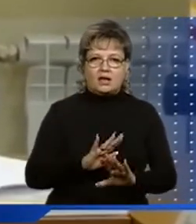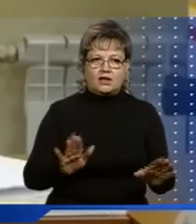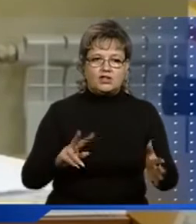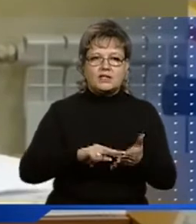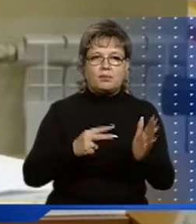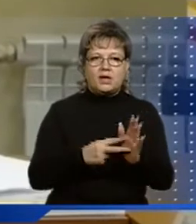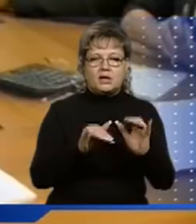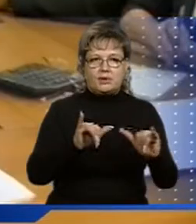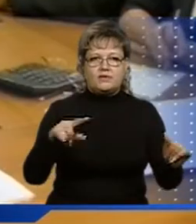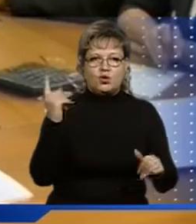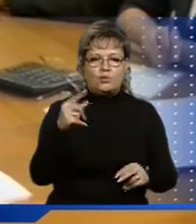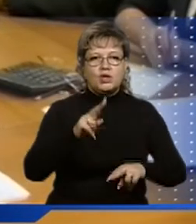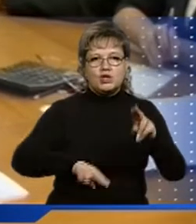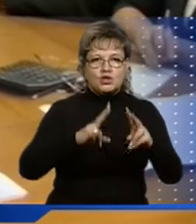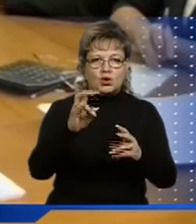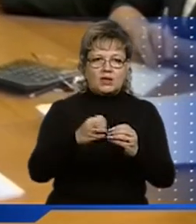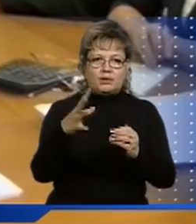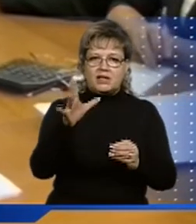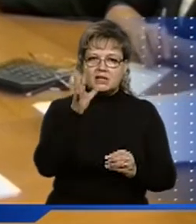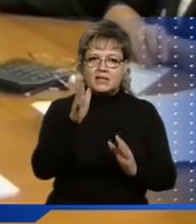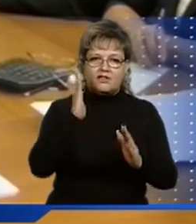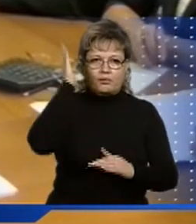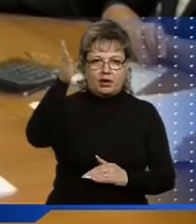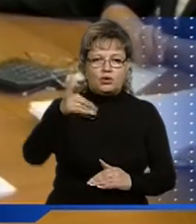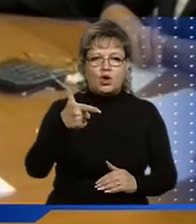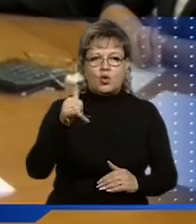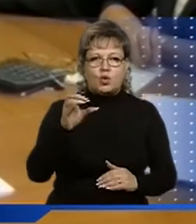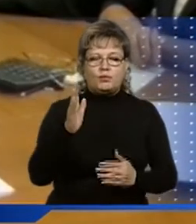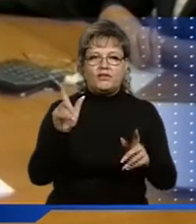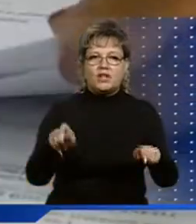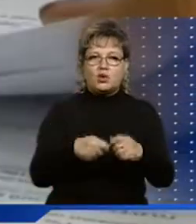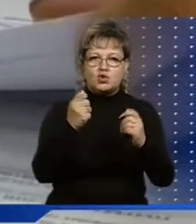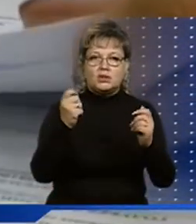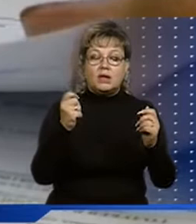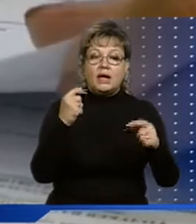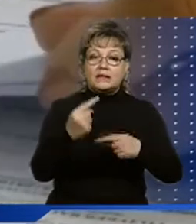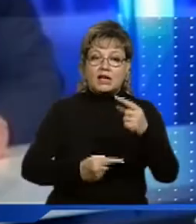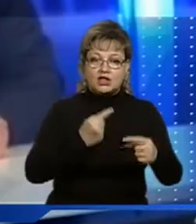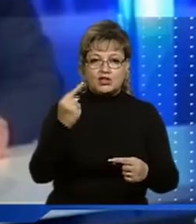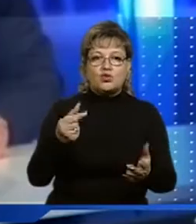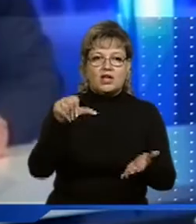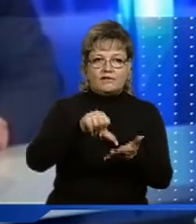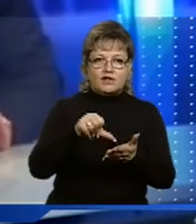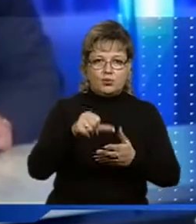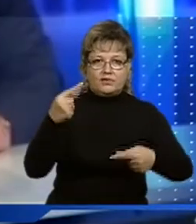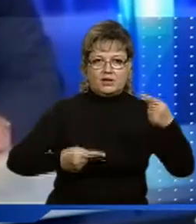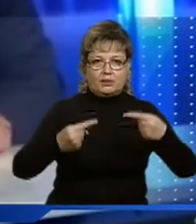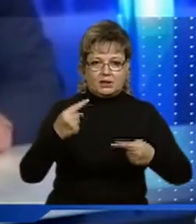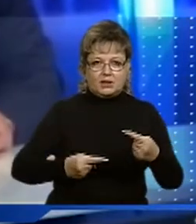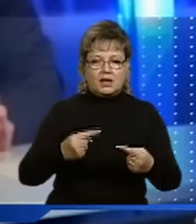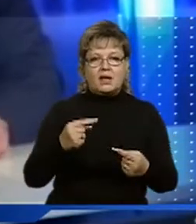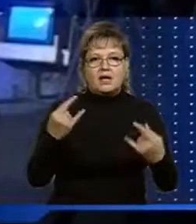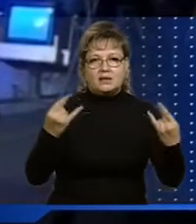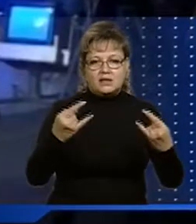ограничится. Планы по развитию области строят на 15 лет вперед. Голубев нарушил традицию и выступил в дебатах на региональном канале.